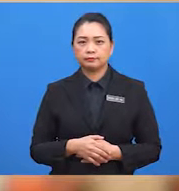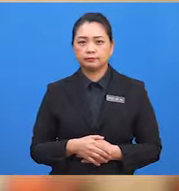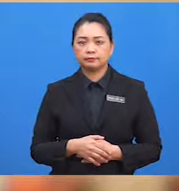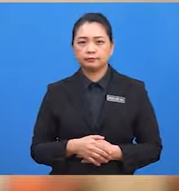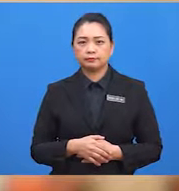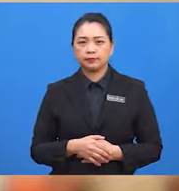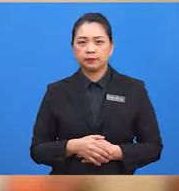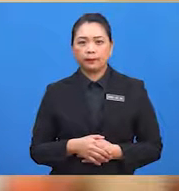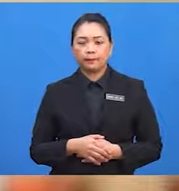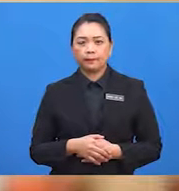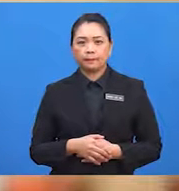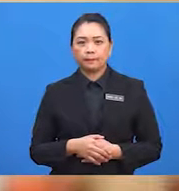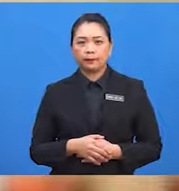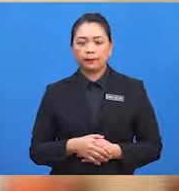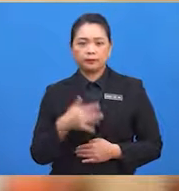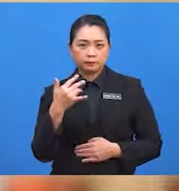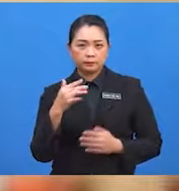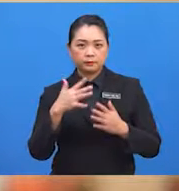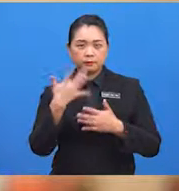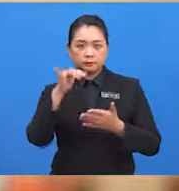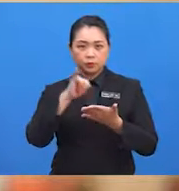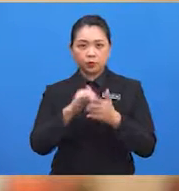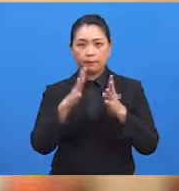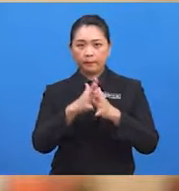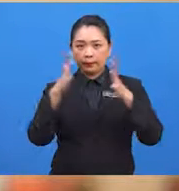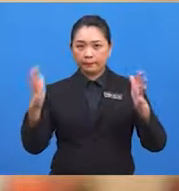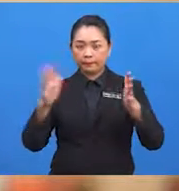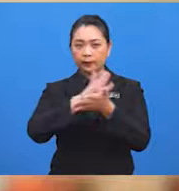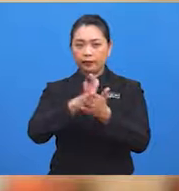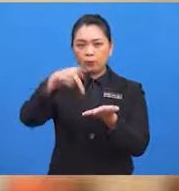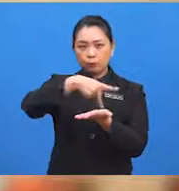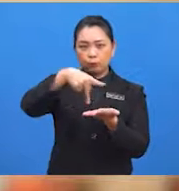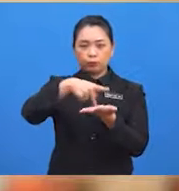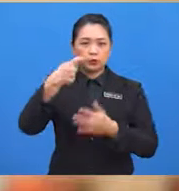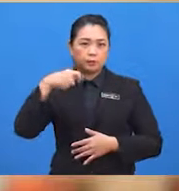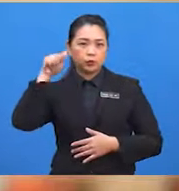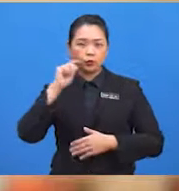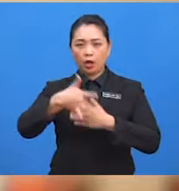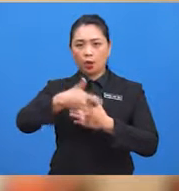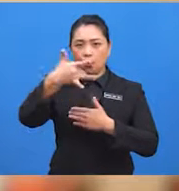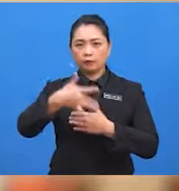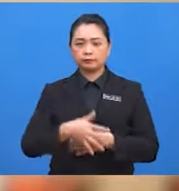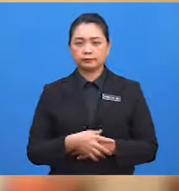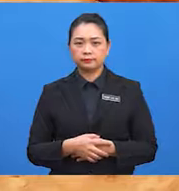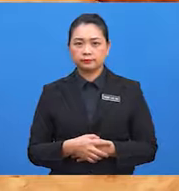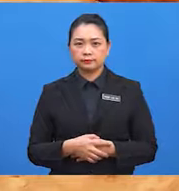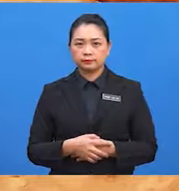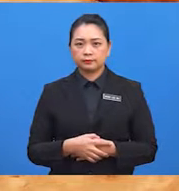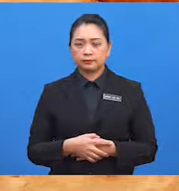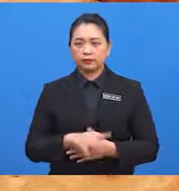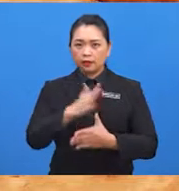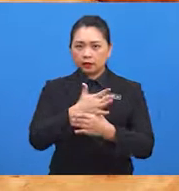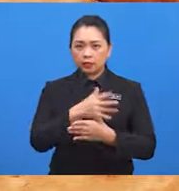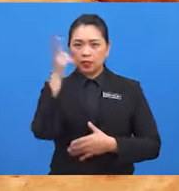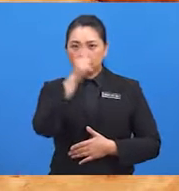sebelum Masihi, wilayah Mesopotamia berkembang menjadi pusat tamadun awal. Antara kerajaan yang